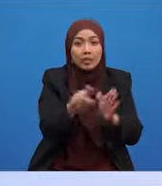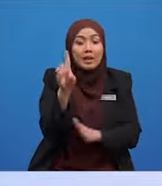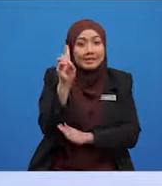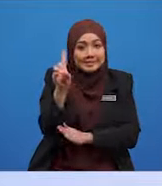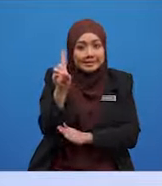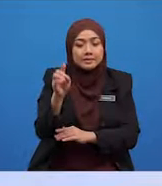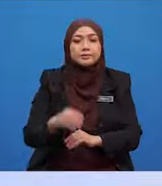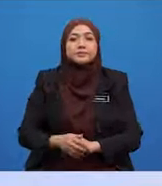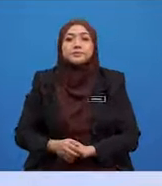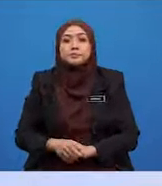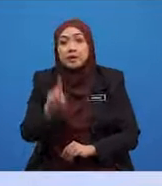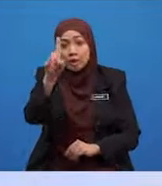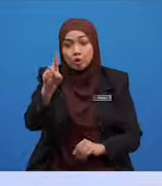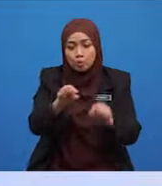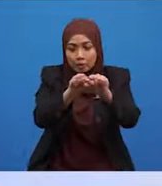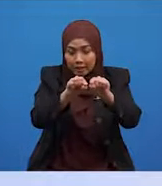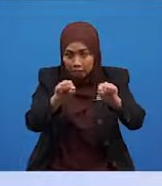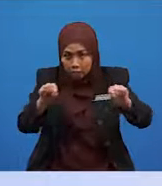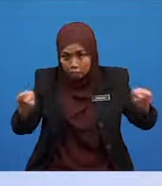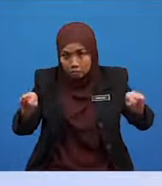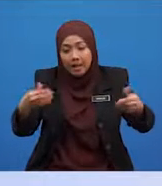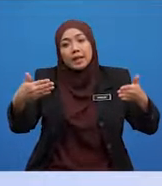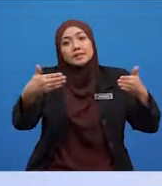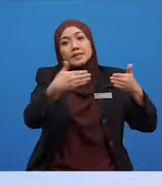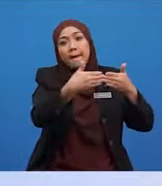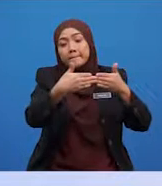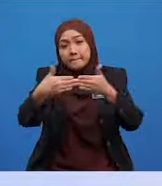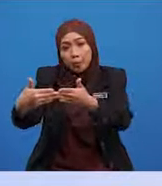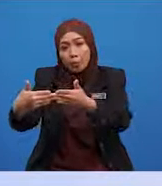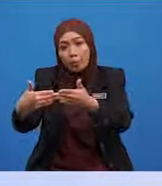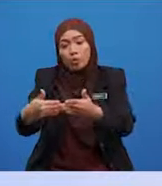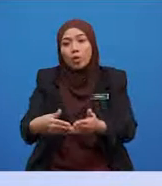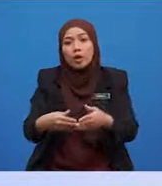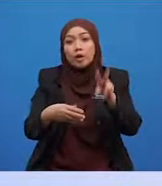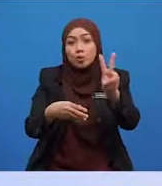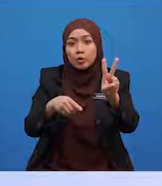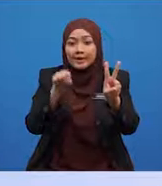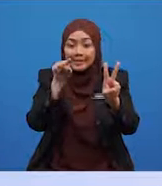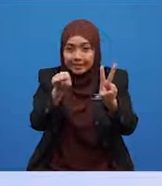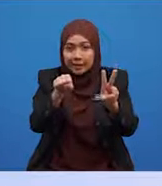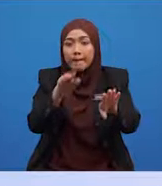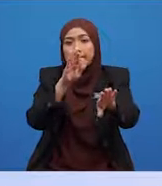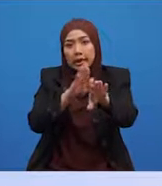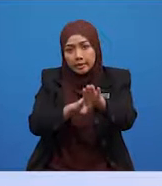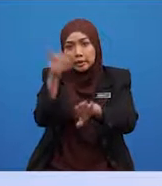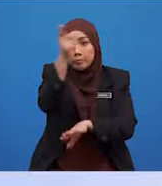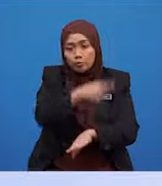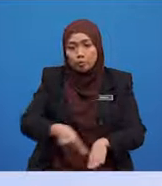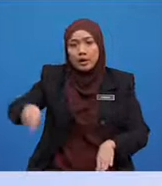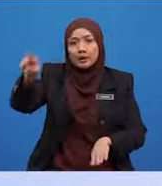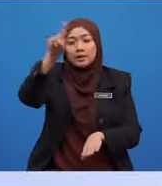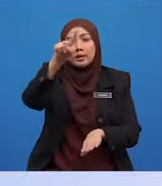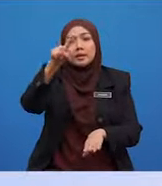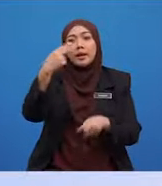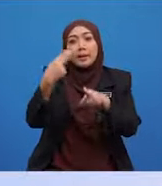Satu garis lurus yang menyambungkan sebarang dua titik pada bulatan dikenali